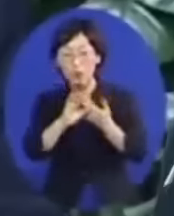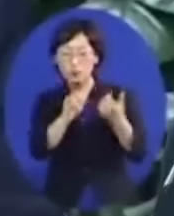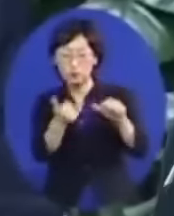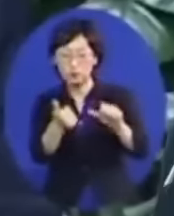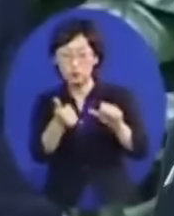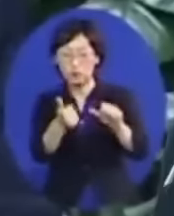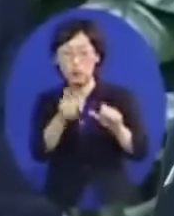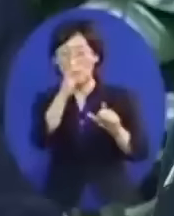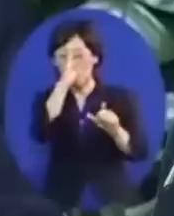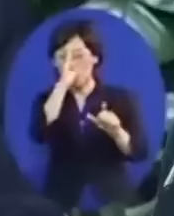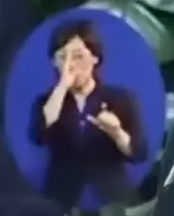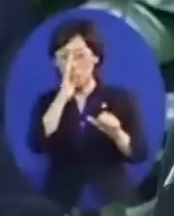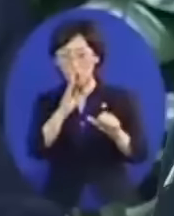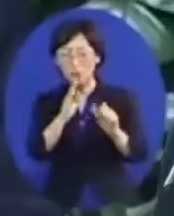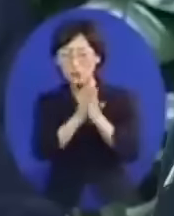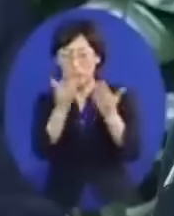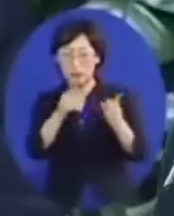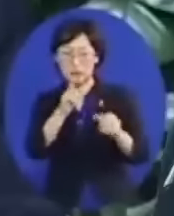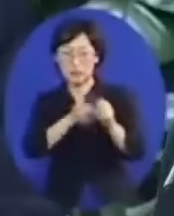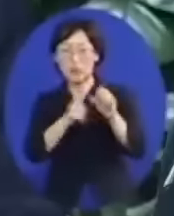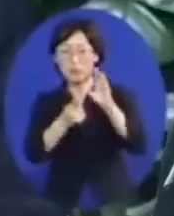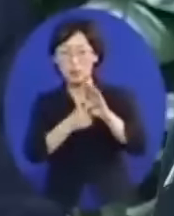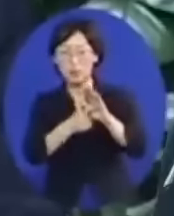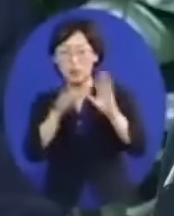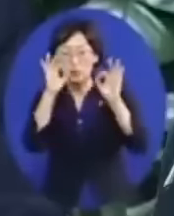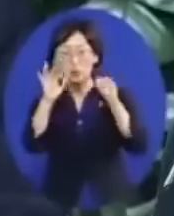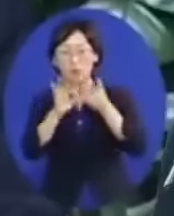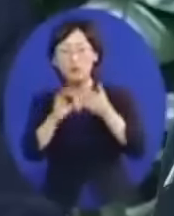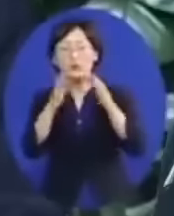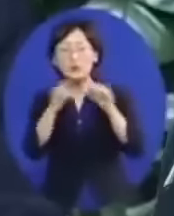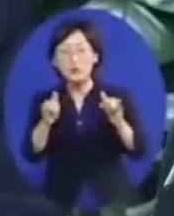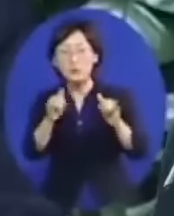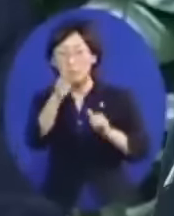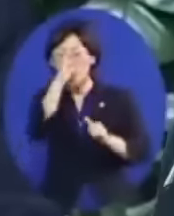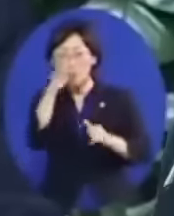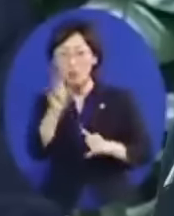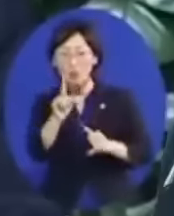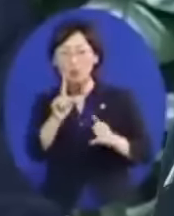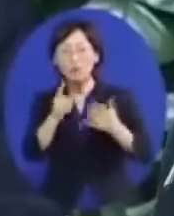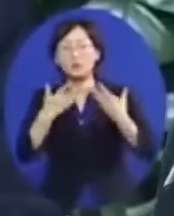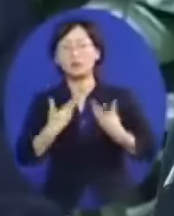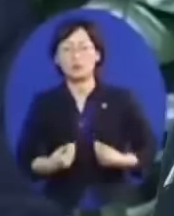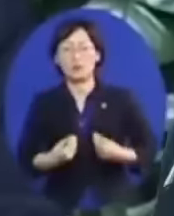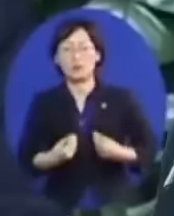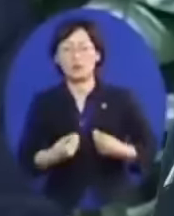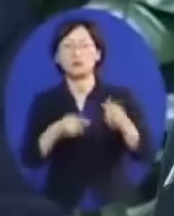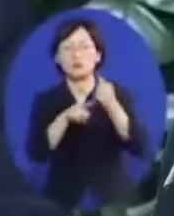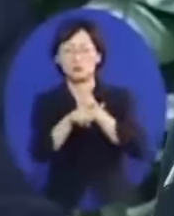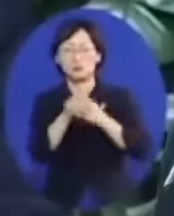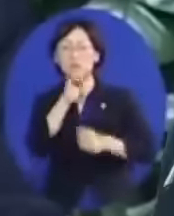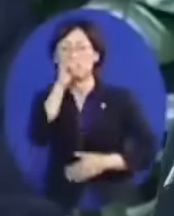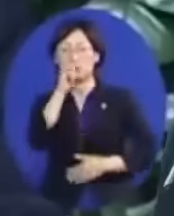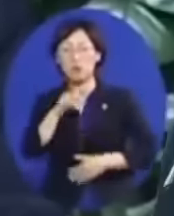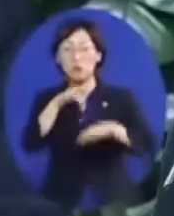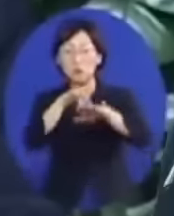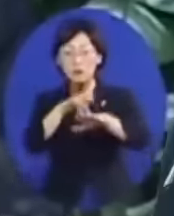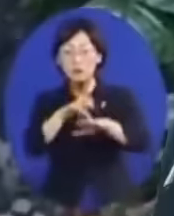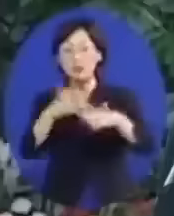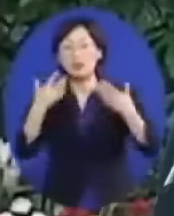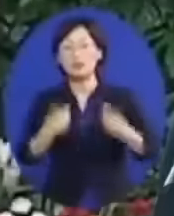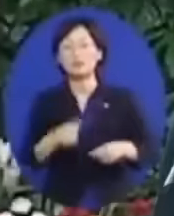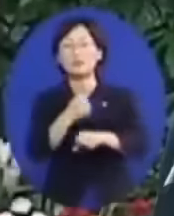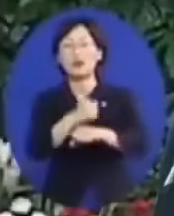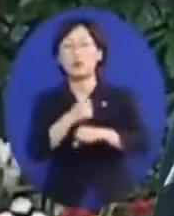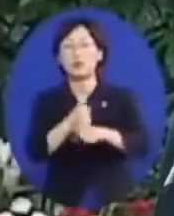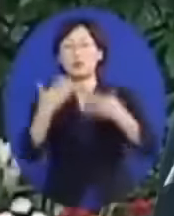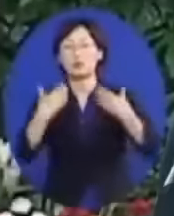죽음에 이르게 하는 병은 다른 어떤 것이 아니요 바로 절망이라고 말했습니다. 마귀는 우리의 낙심하고